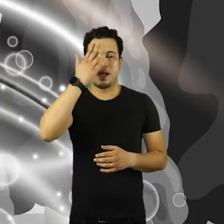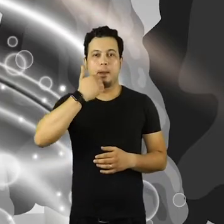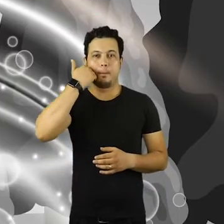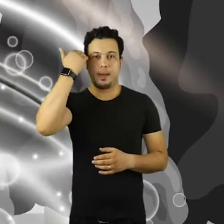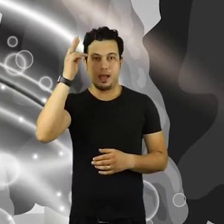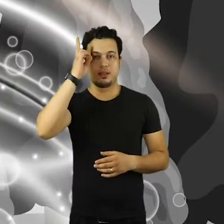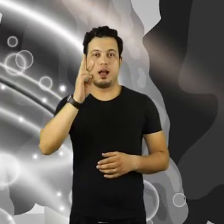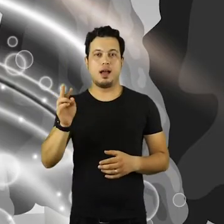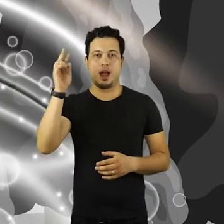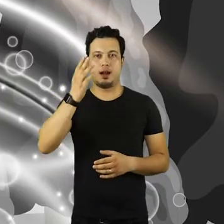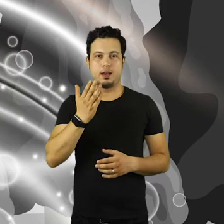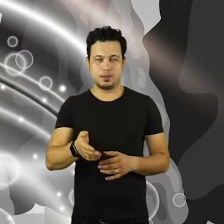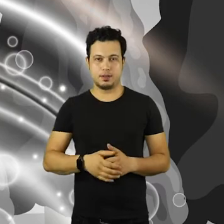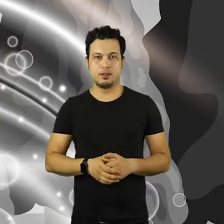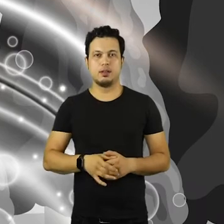Beyaz hayaller.